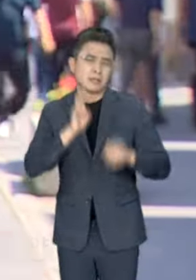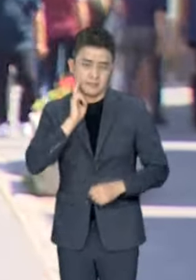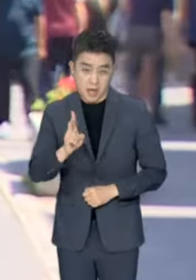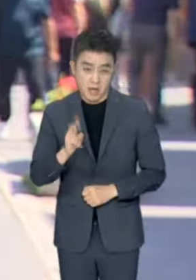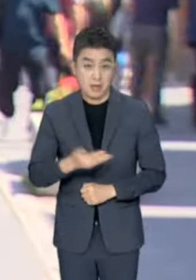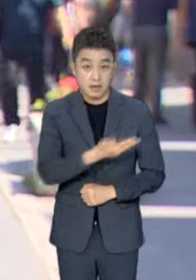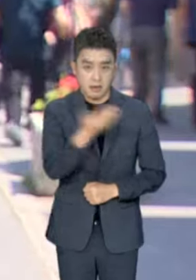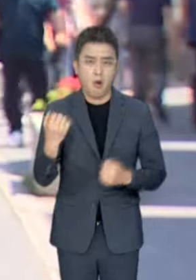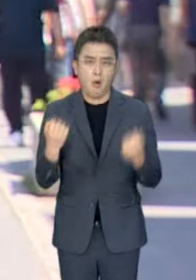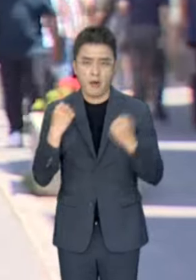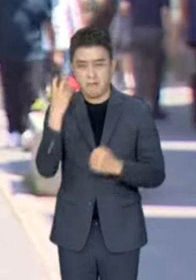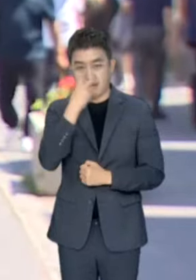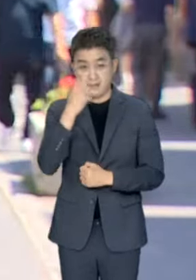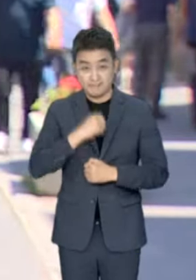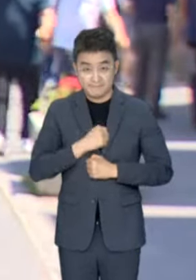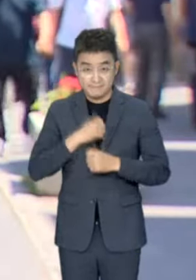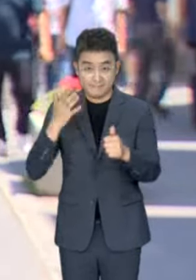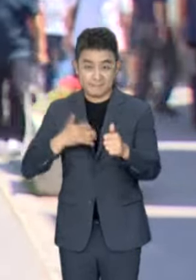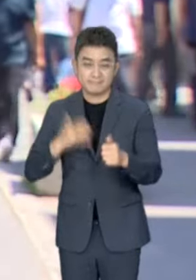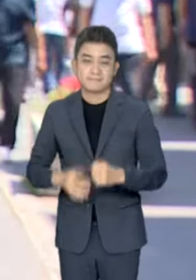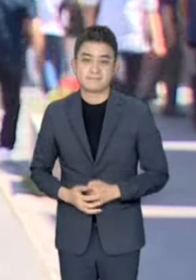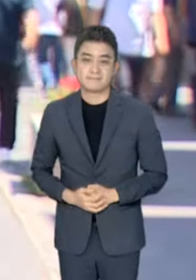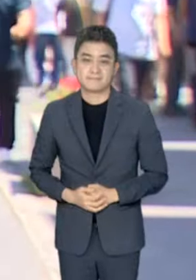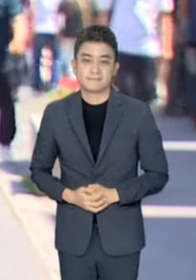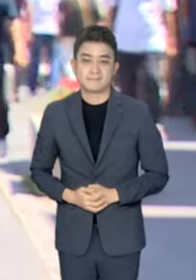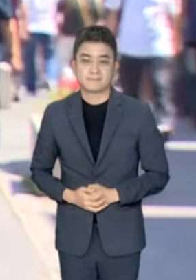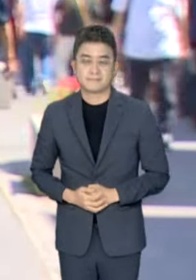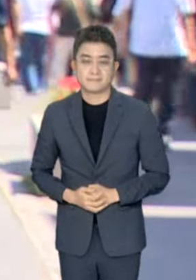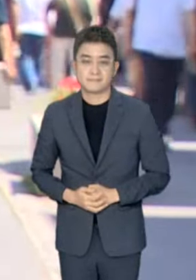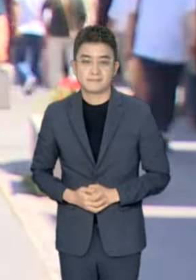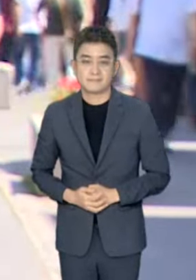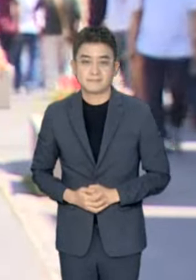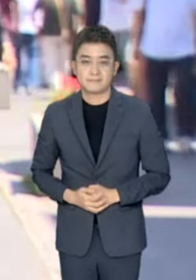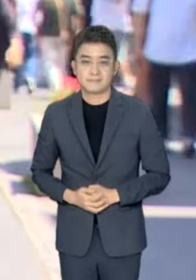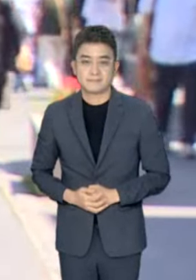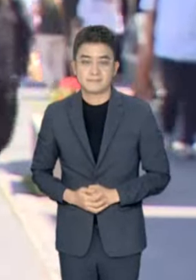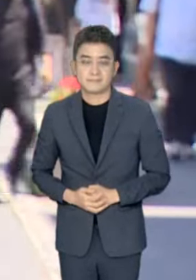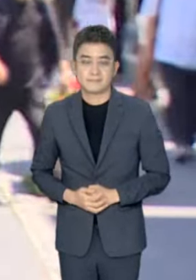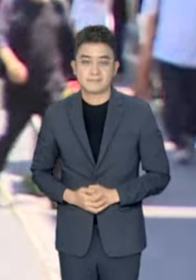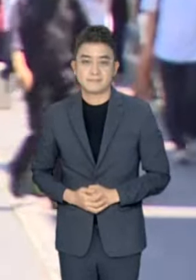만큼 건강관리에 유의하시기 바랍니다. 지금까지 인사동에서 날씨 전해드렸습니다.